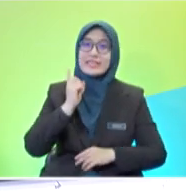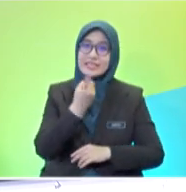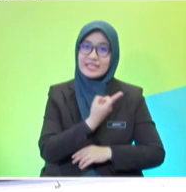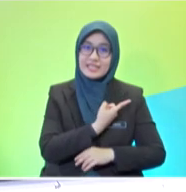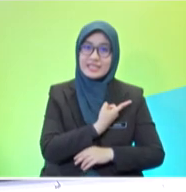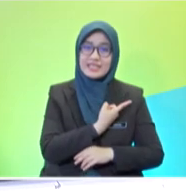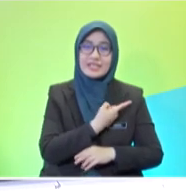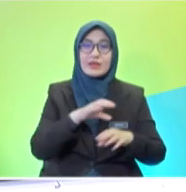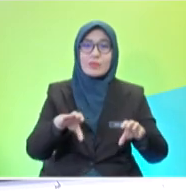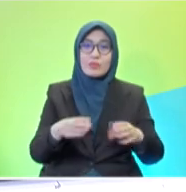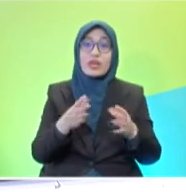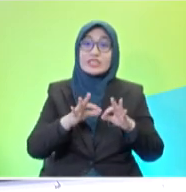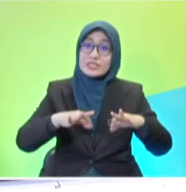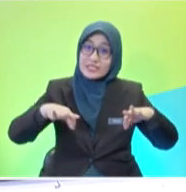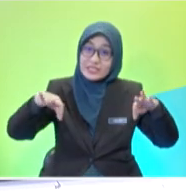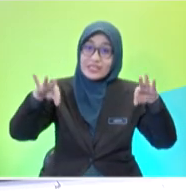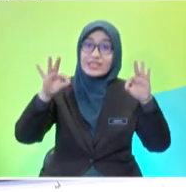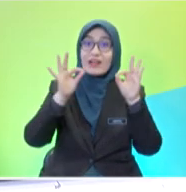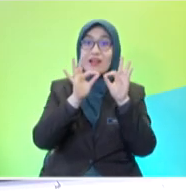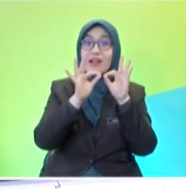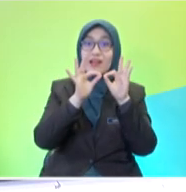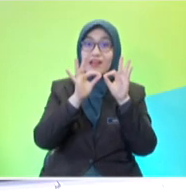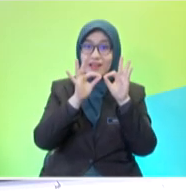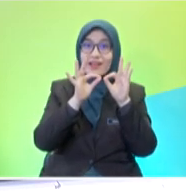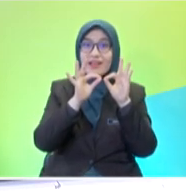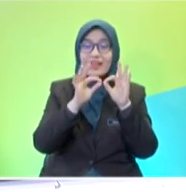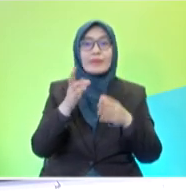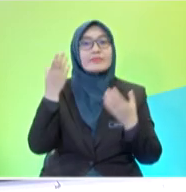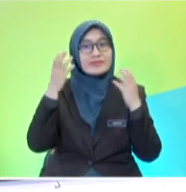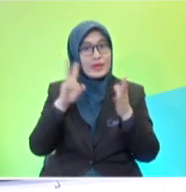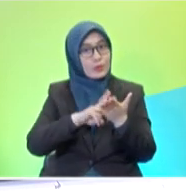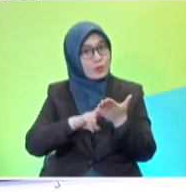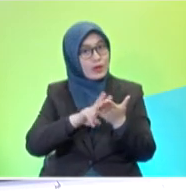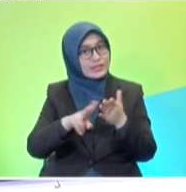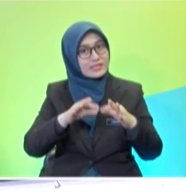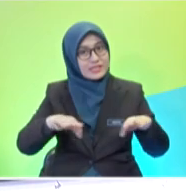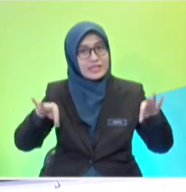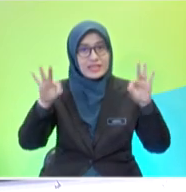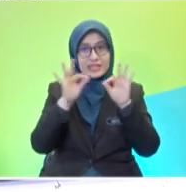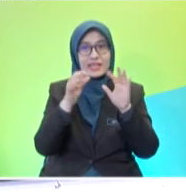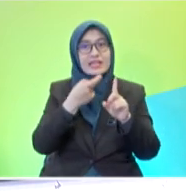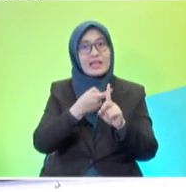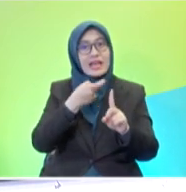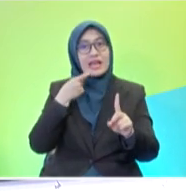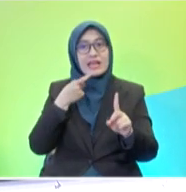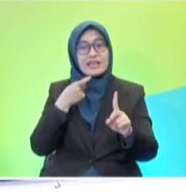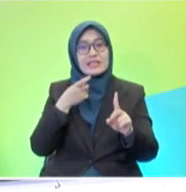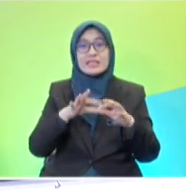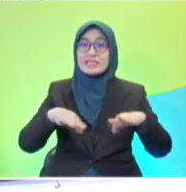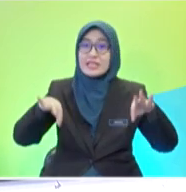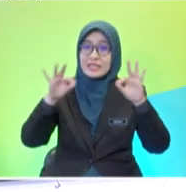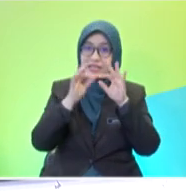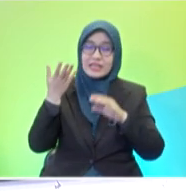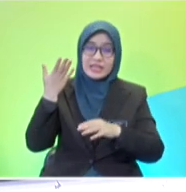situasi dimana cek gubacekan situasi dan daripada situasi itu kita belajar operasi